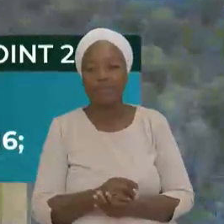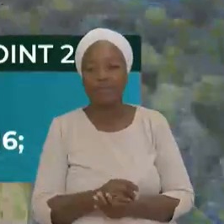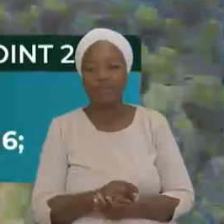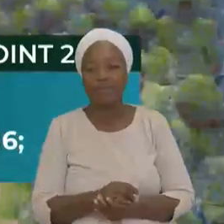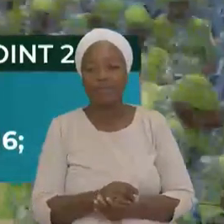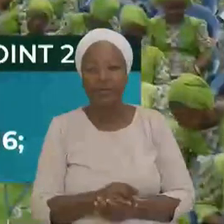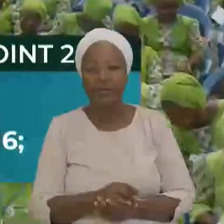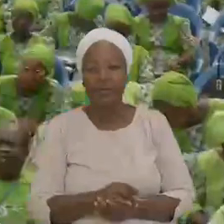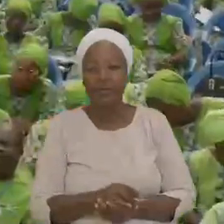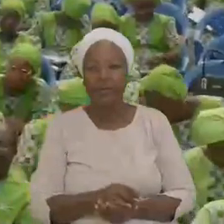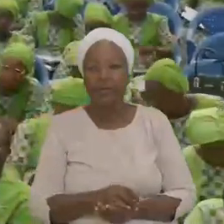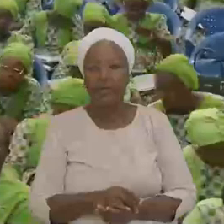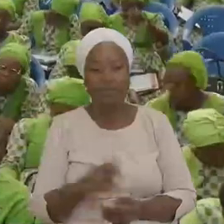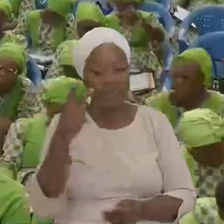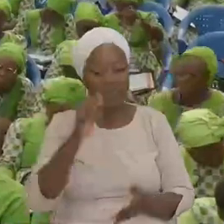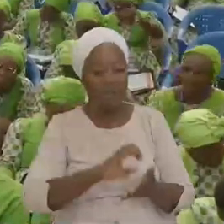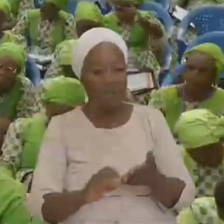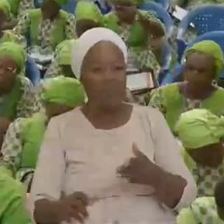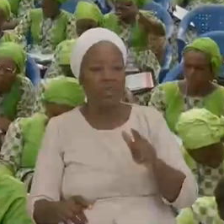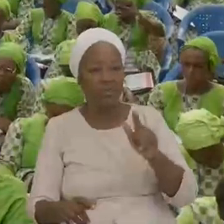dans le physique.